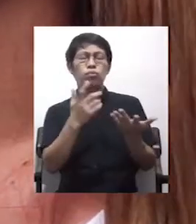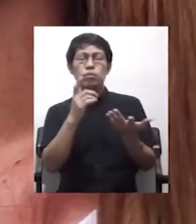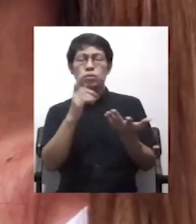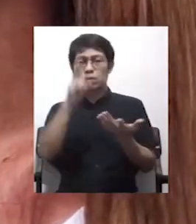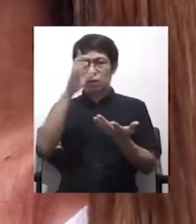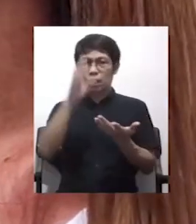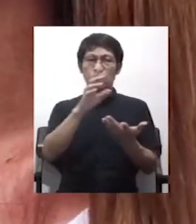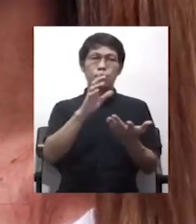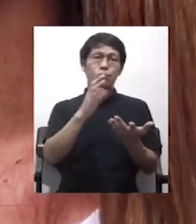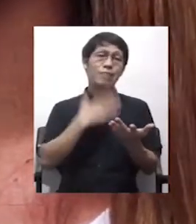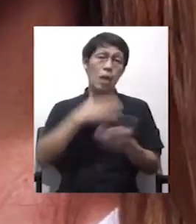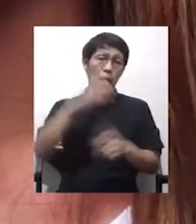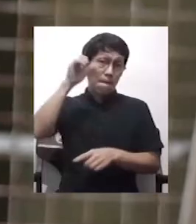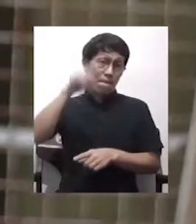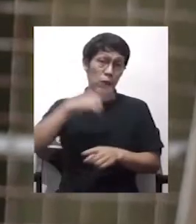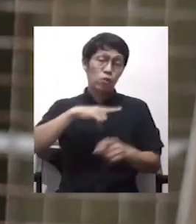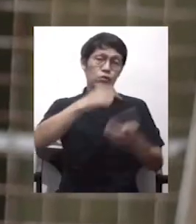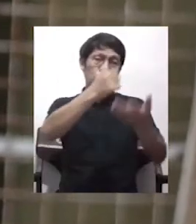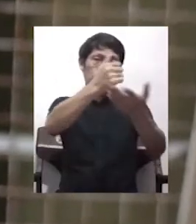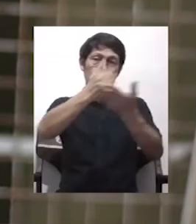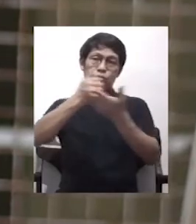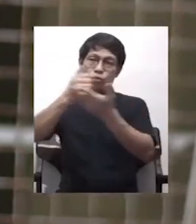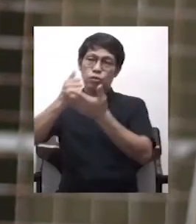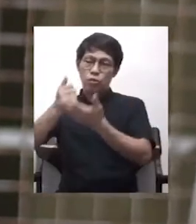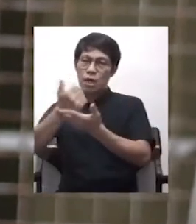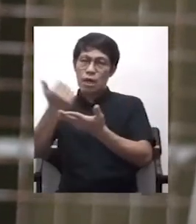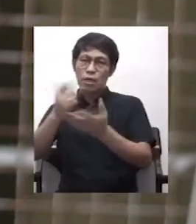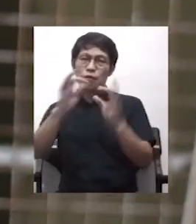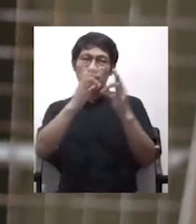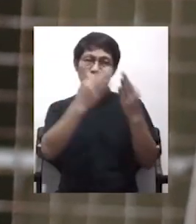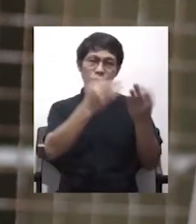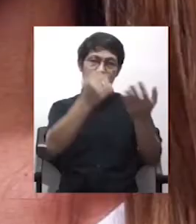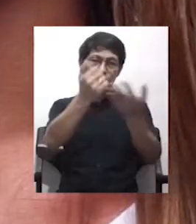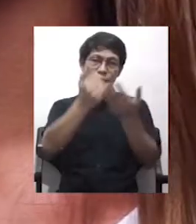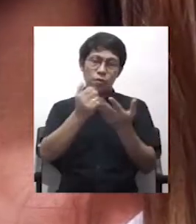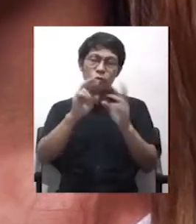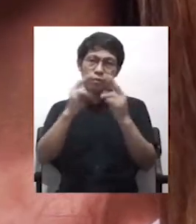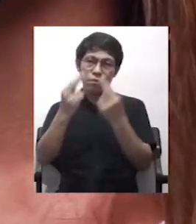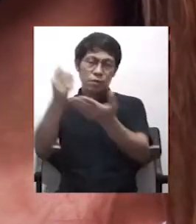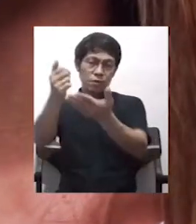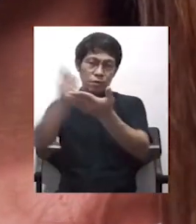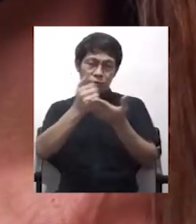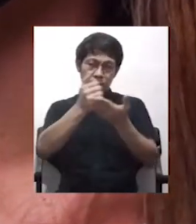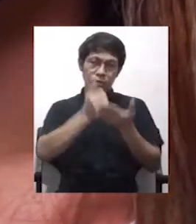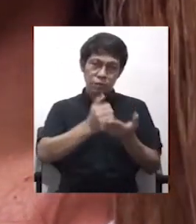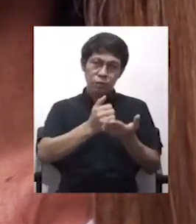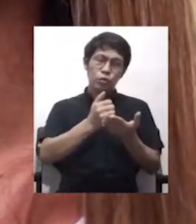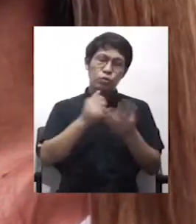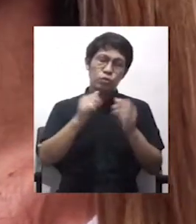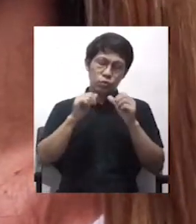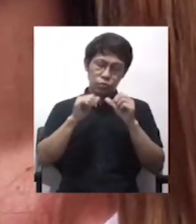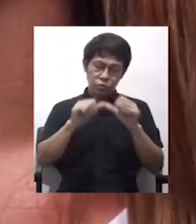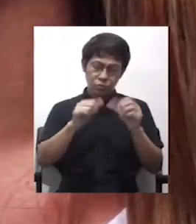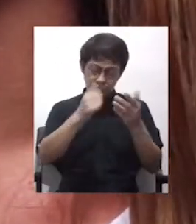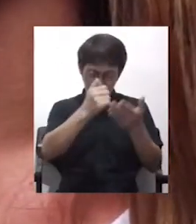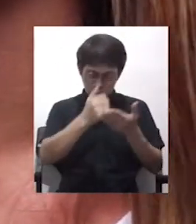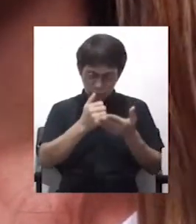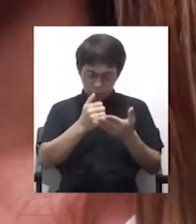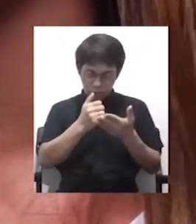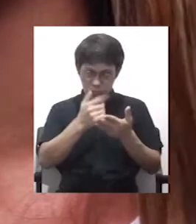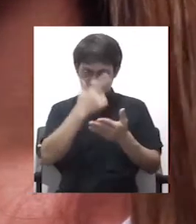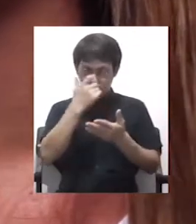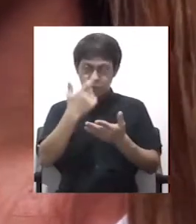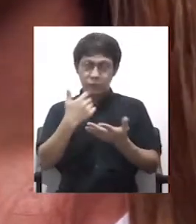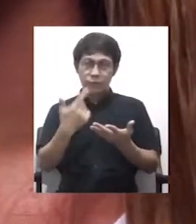ibang pamilya ko, kamag-anak ko, hindi po nila kami iniwan. Pero syempre po, kailangan din namin dumiskarte. Yung time na yun,